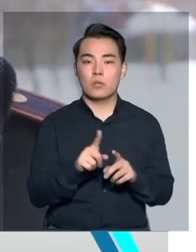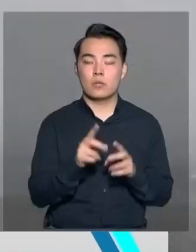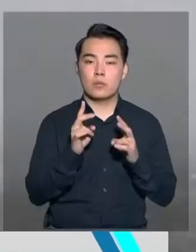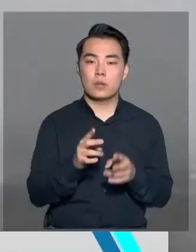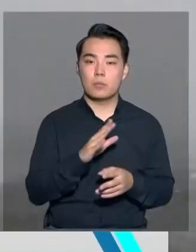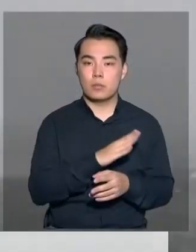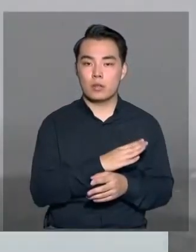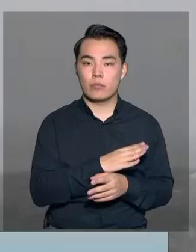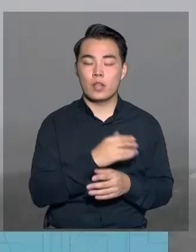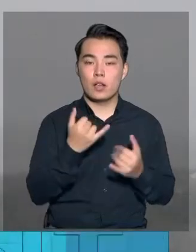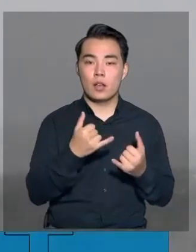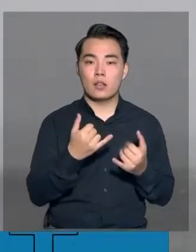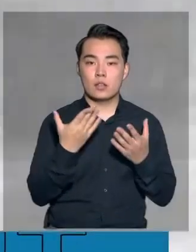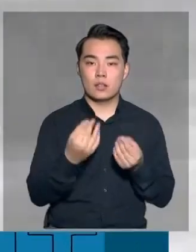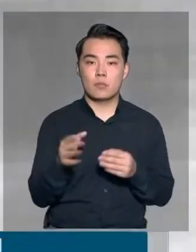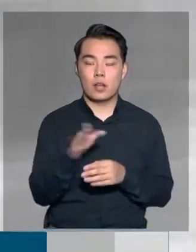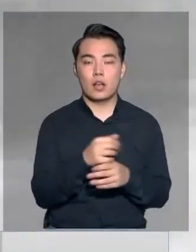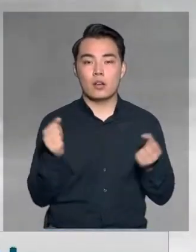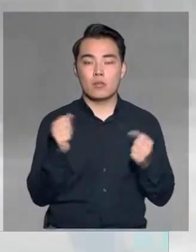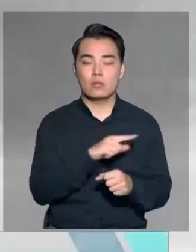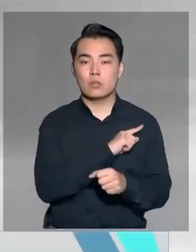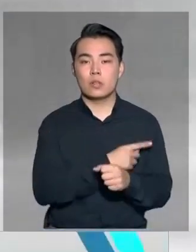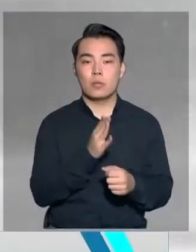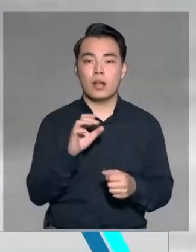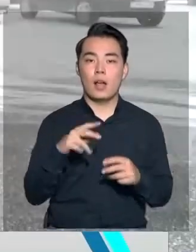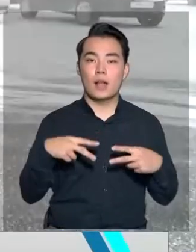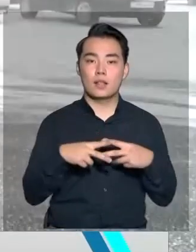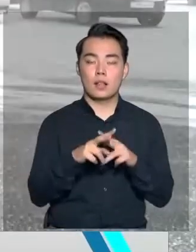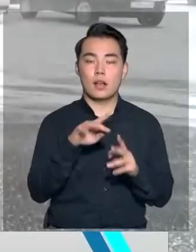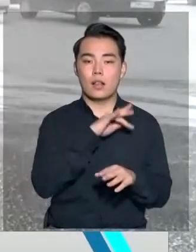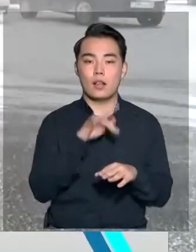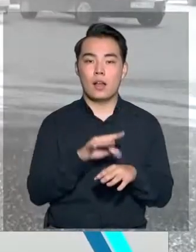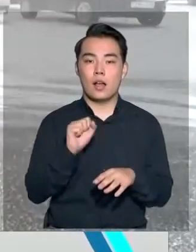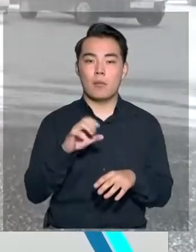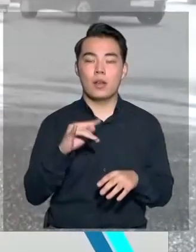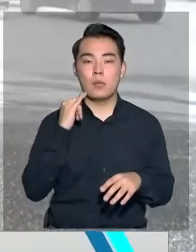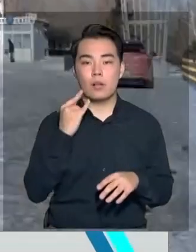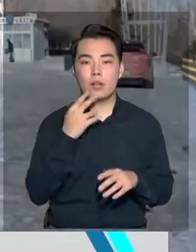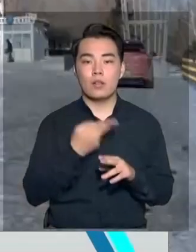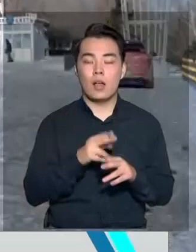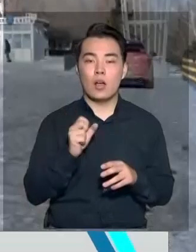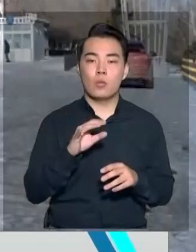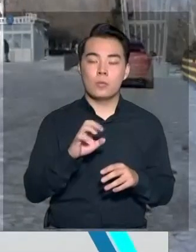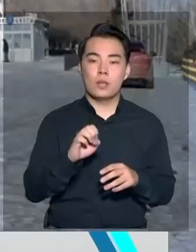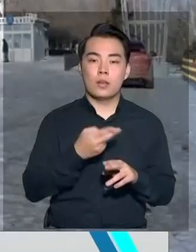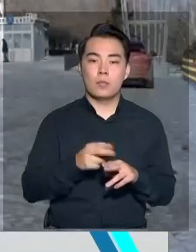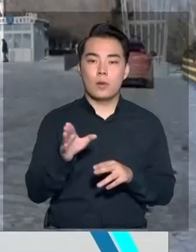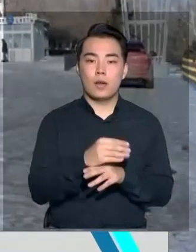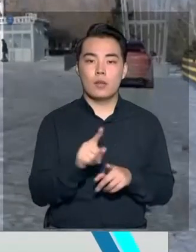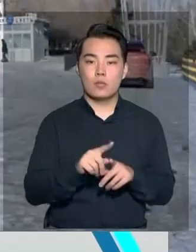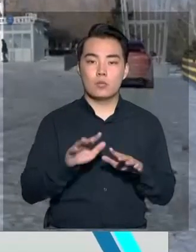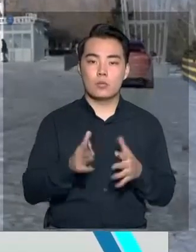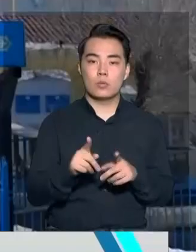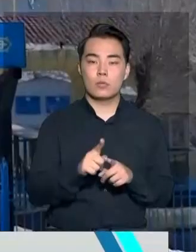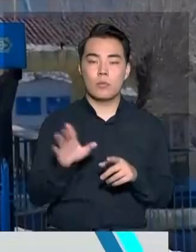алды. Ал жалпы бүгін ел бойынша аяз күшейді. Астана қаласы мен Абай, Ұлытау, Павлодар және Ақтөбе облыстарында ауа райының қолайсыздығына